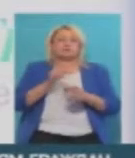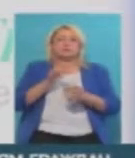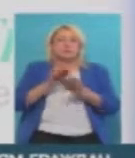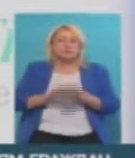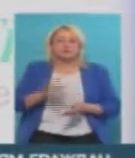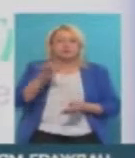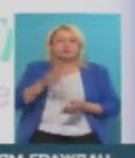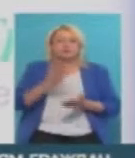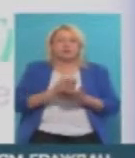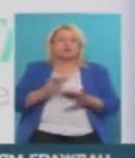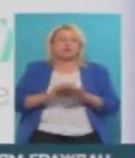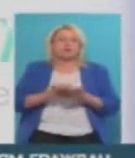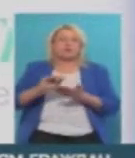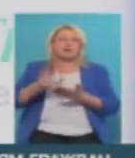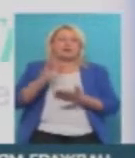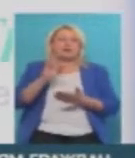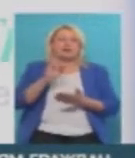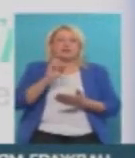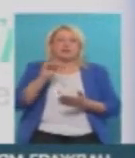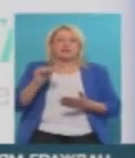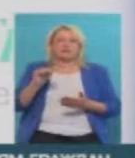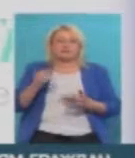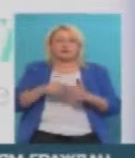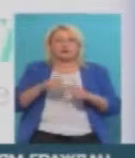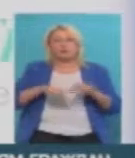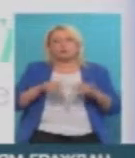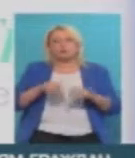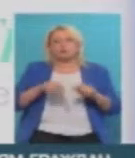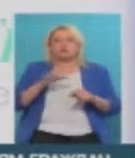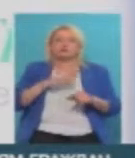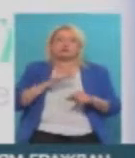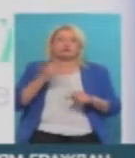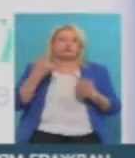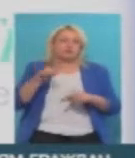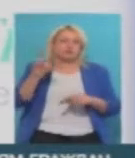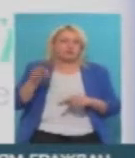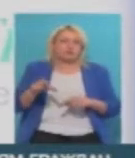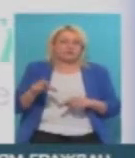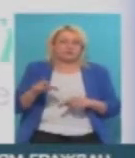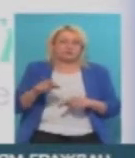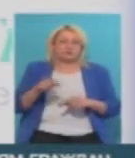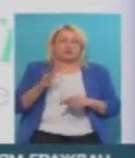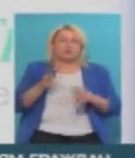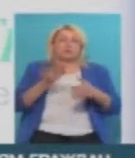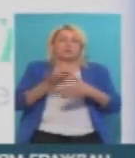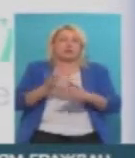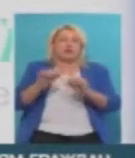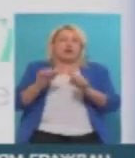человека, который имел пенсионное накопление в ЕНПФ. Либо родственник это может быть, либо какое-то другое лицо, которое осуществило